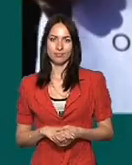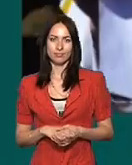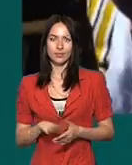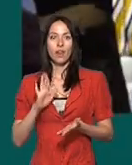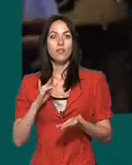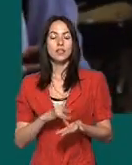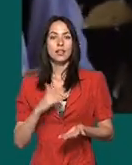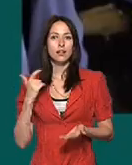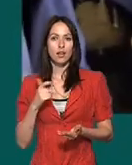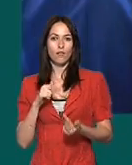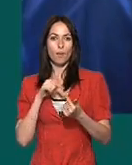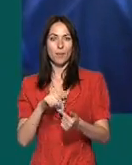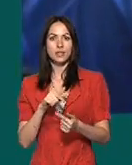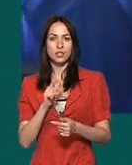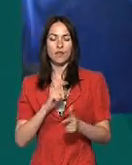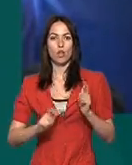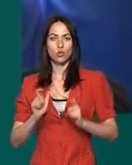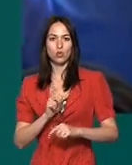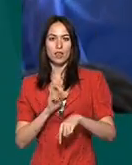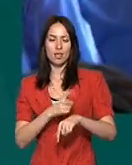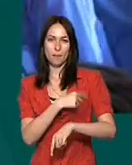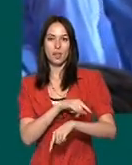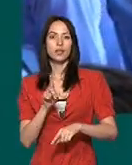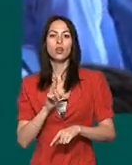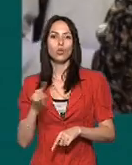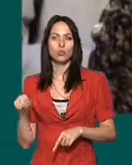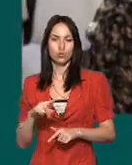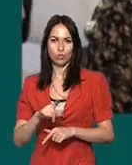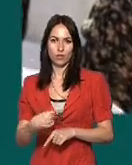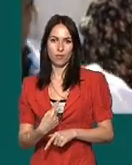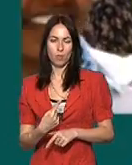У центрі Харкова протестували студенти-медики. Чого вимагали?